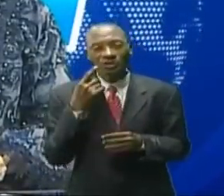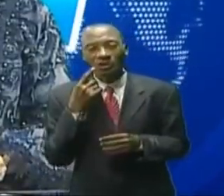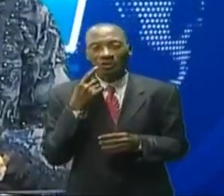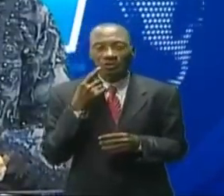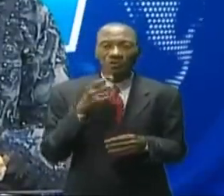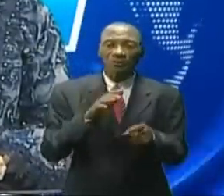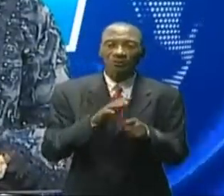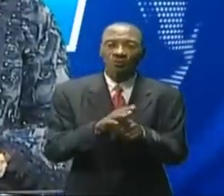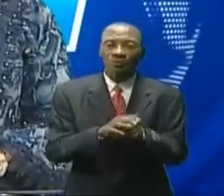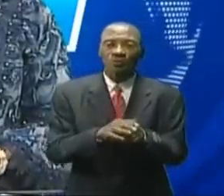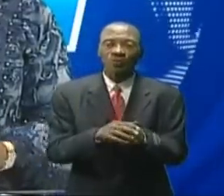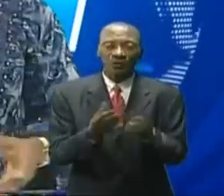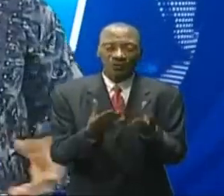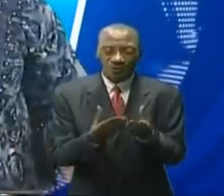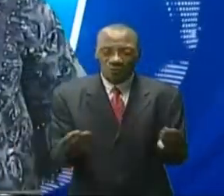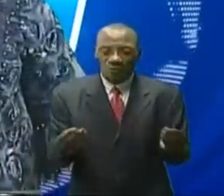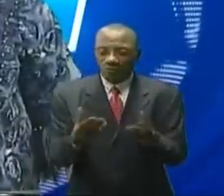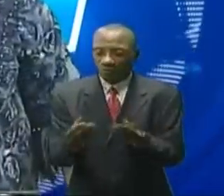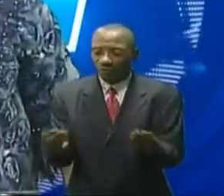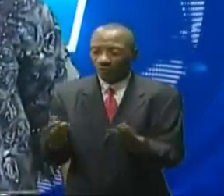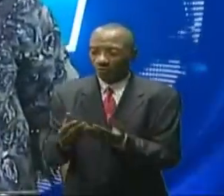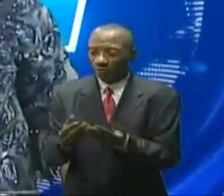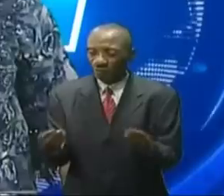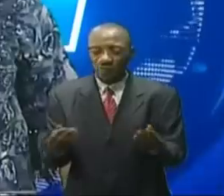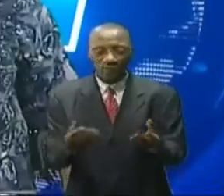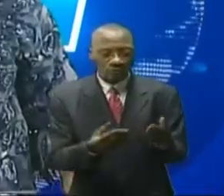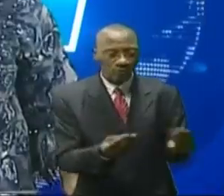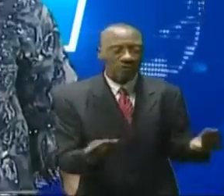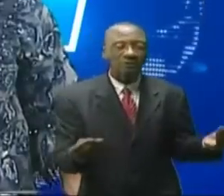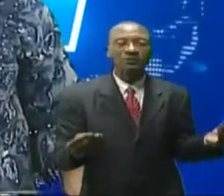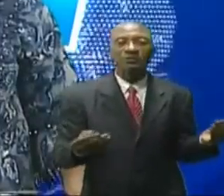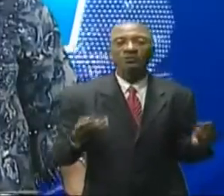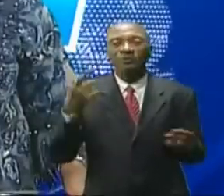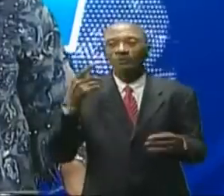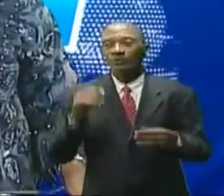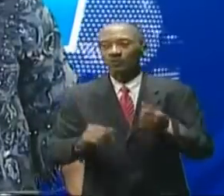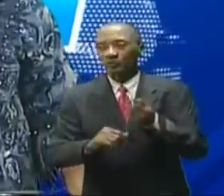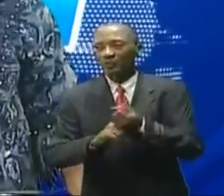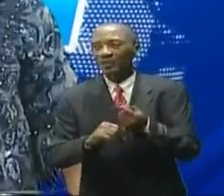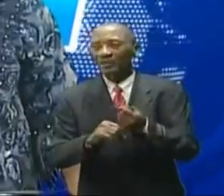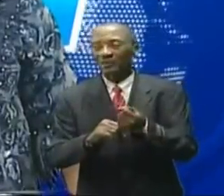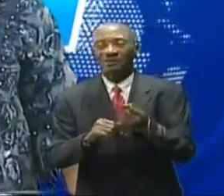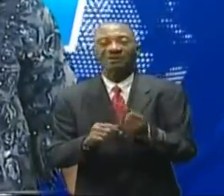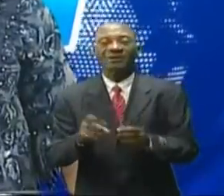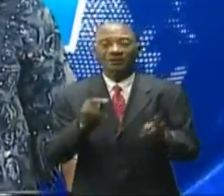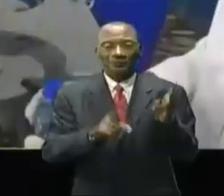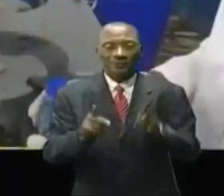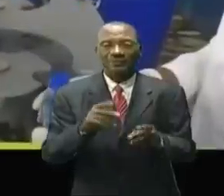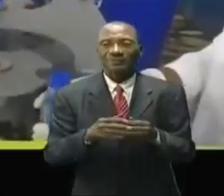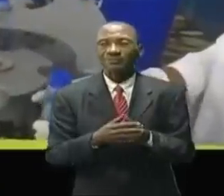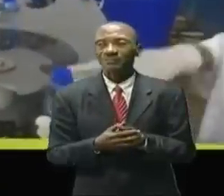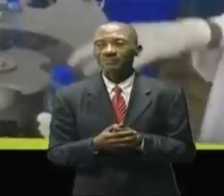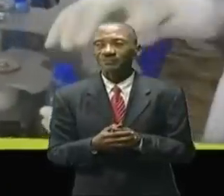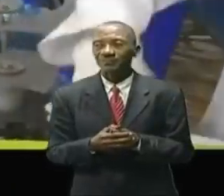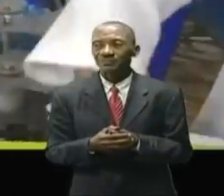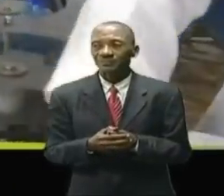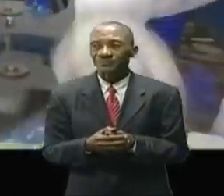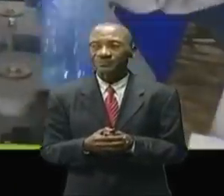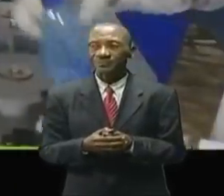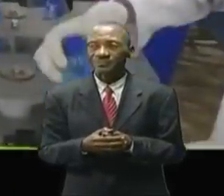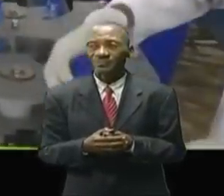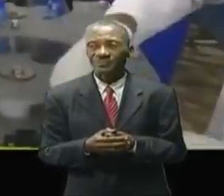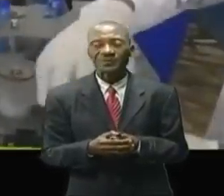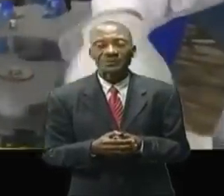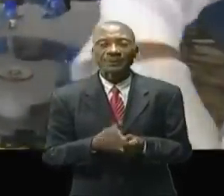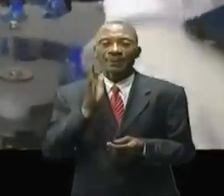par jour. Elle vient répondre aux difficultés d'approvisionnement en eau potable. Reportage. C'est une réponse positive aux